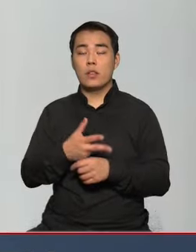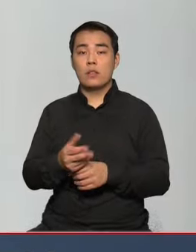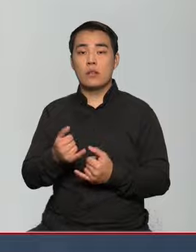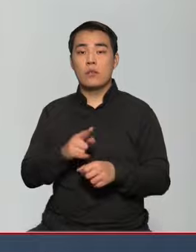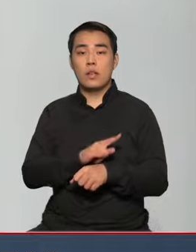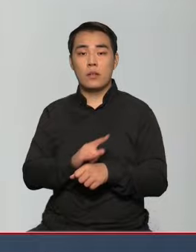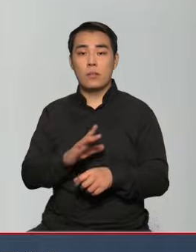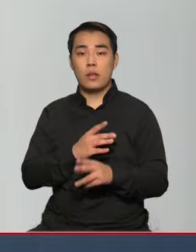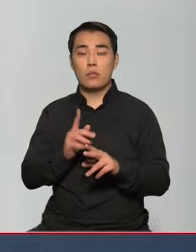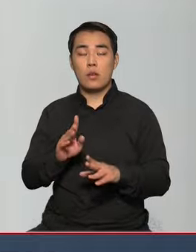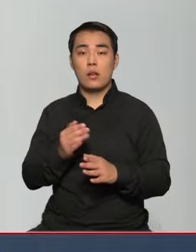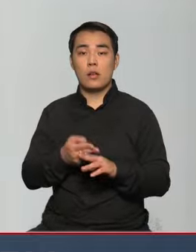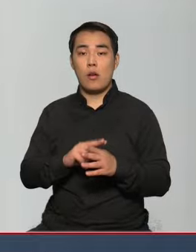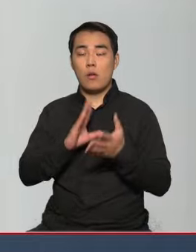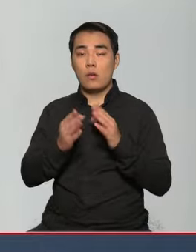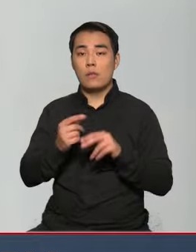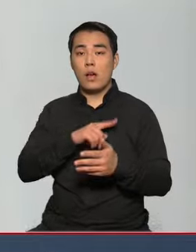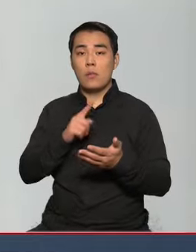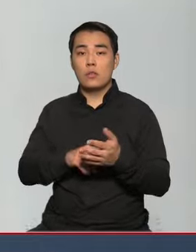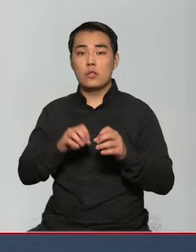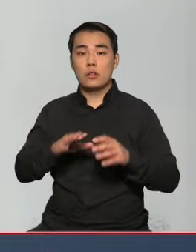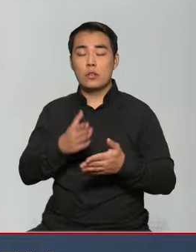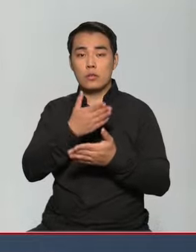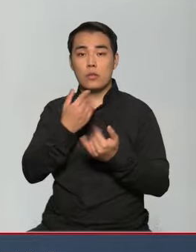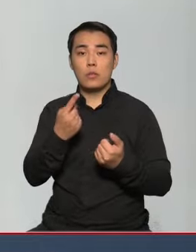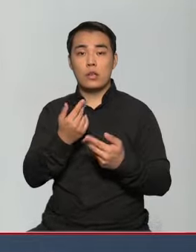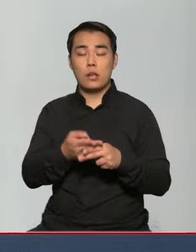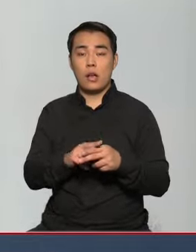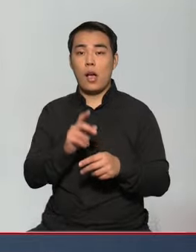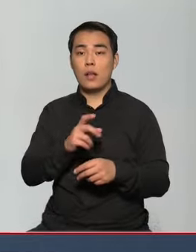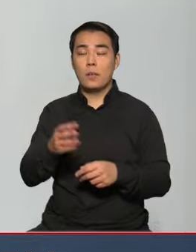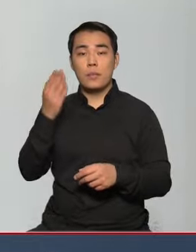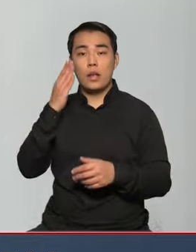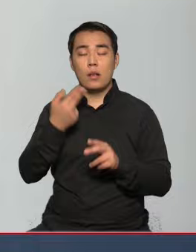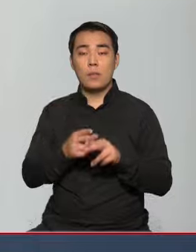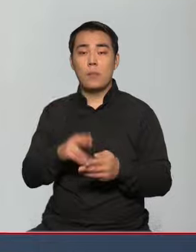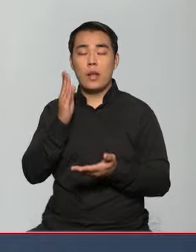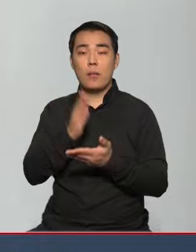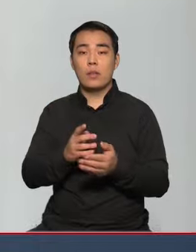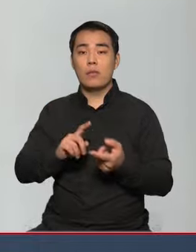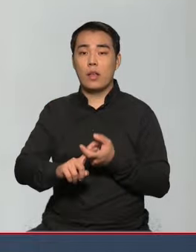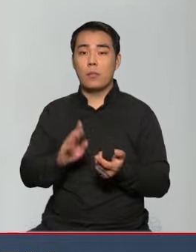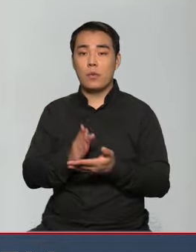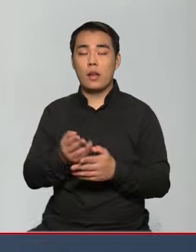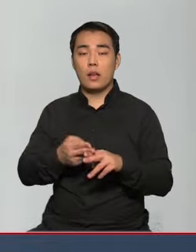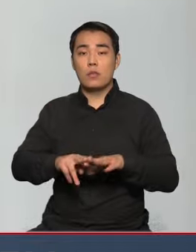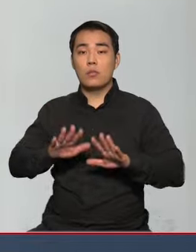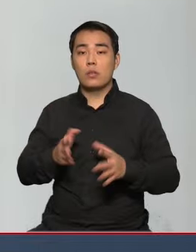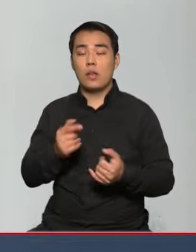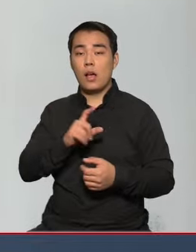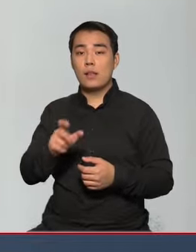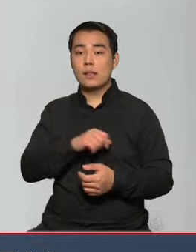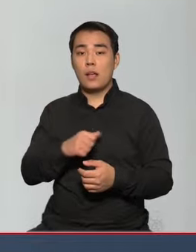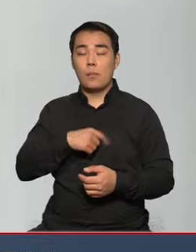мазалайды. Өкінші көрай, бізде бұл сұраққа ешқашан жауап жоқ, өйткені бұл адам психологиясымен тікелей байланысты. Мұндай жағдайларда адамдар